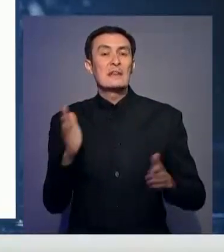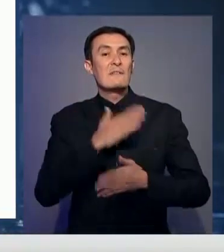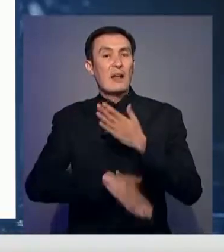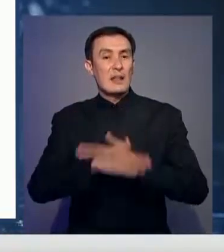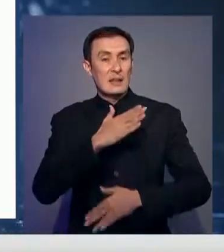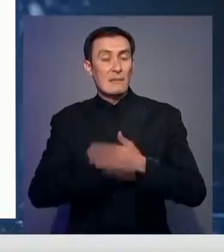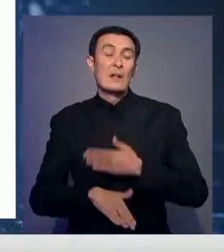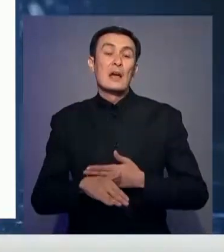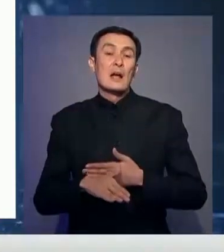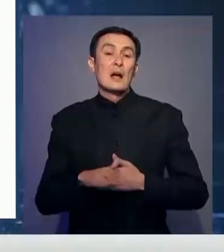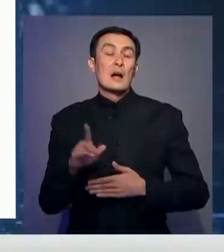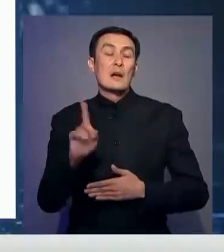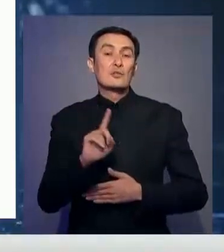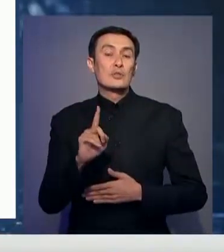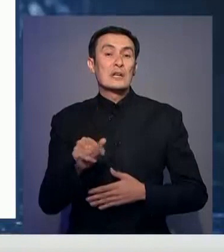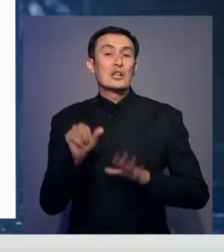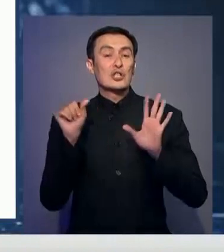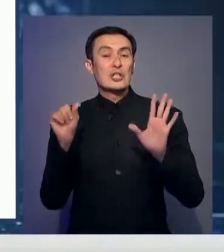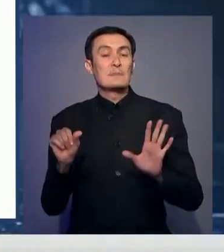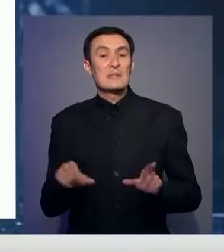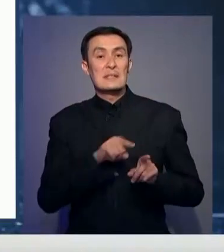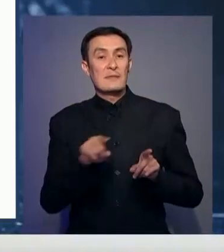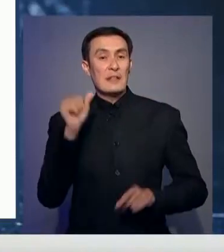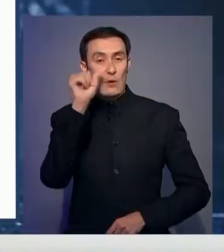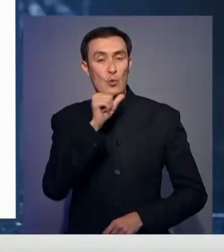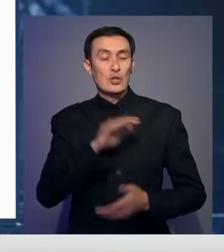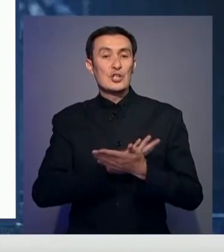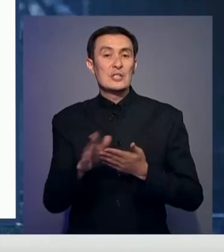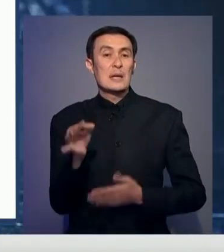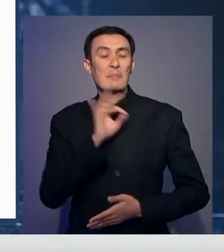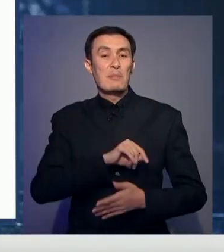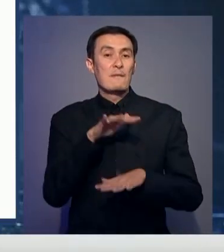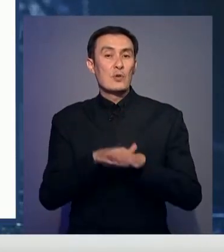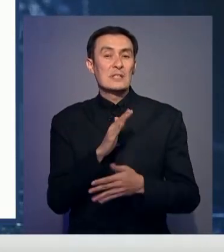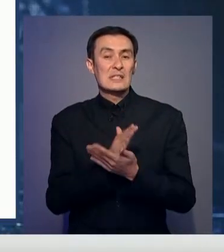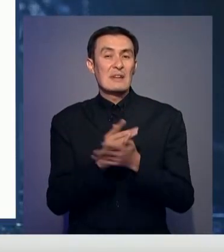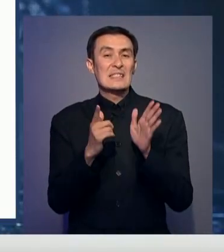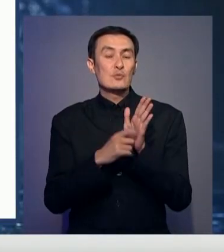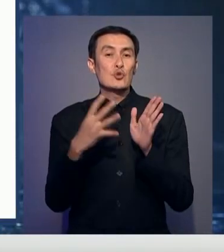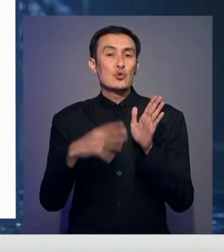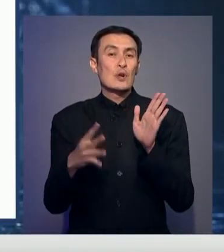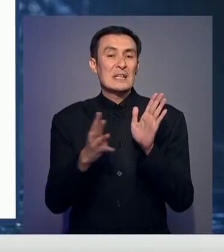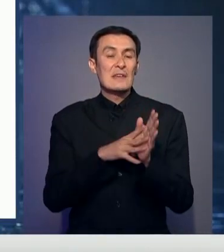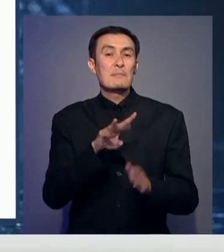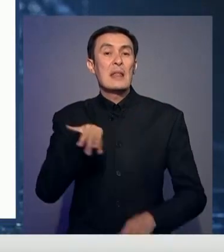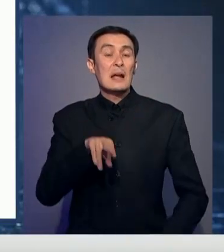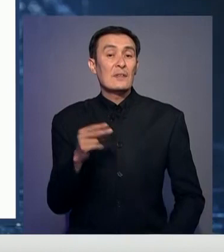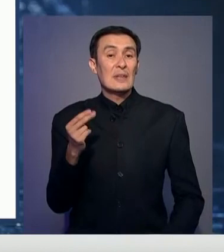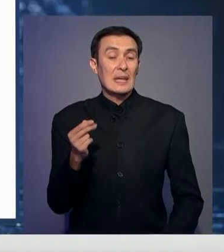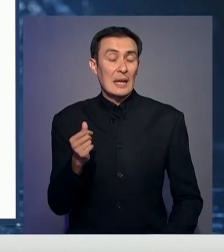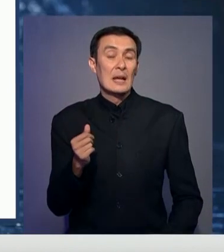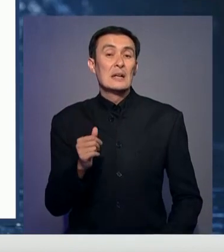ограниченными возможностями. Отмечу, за первое полугодие чистая прибыль фонда составила 749 миллиардов